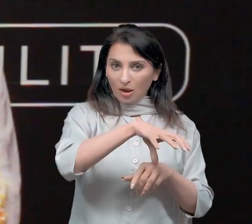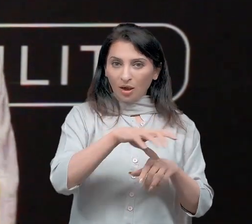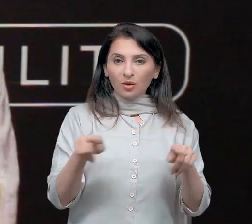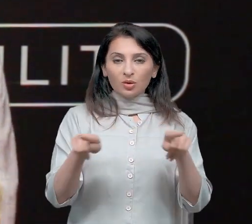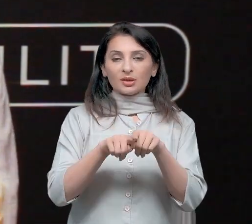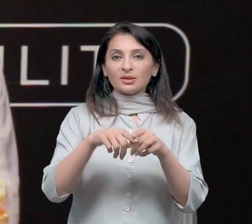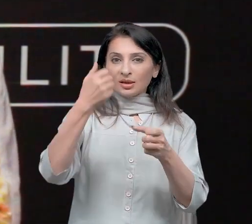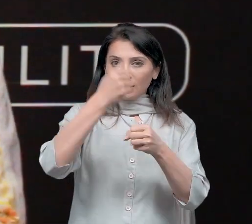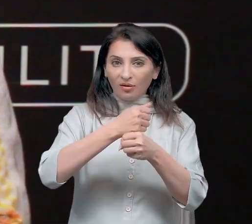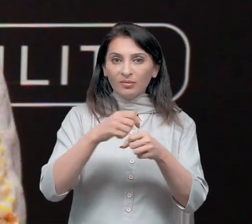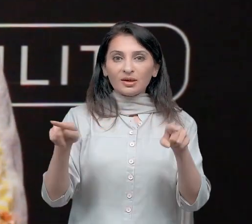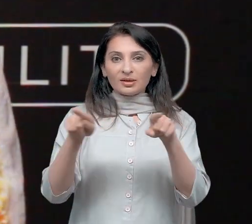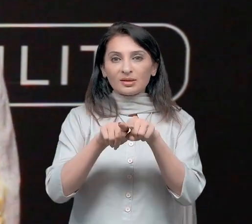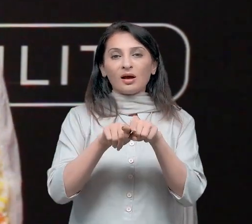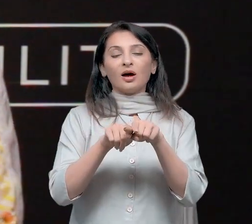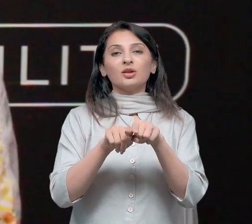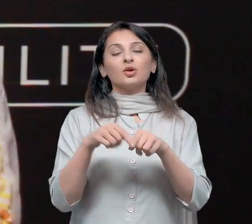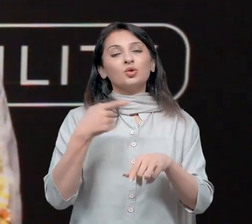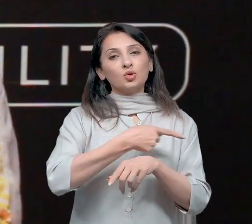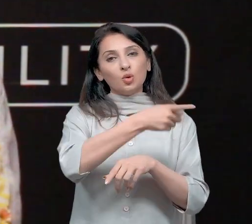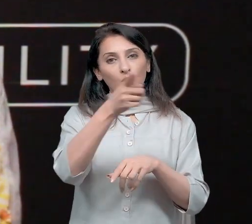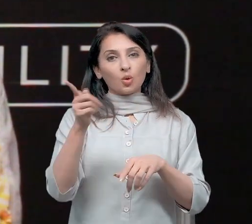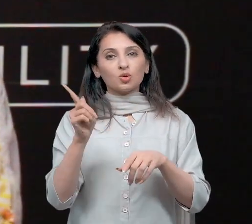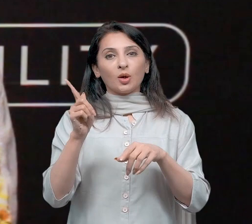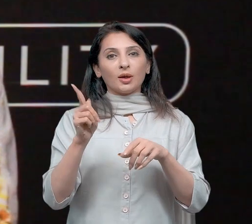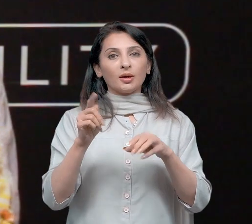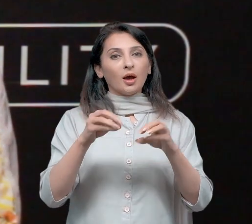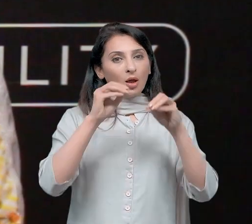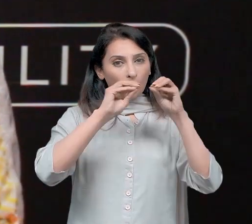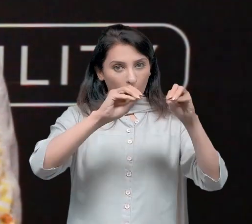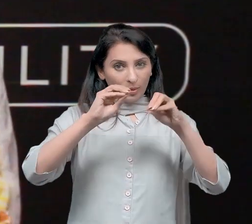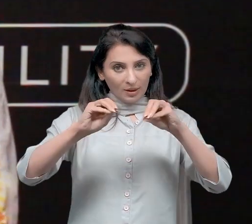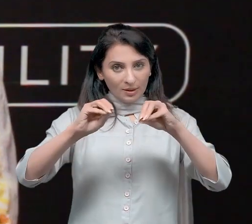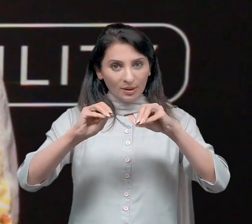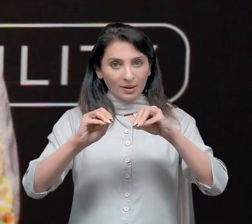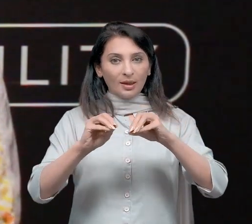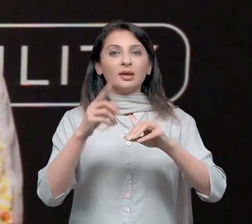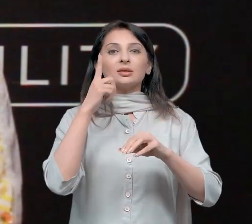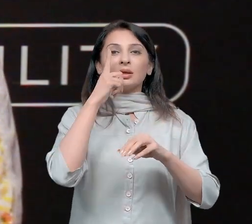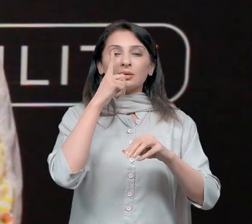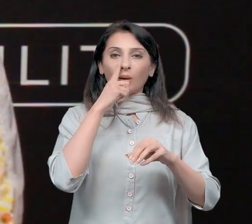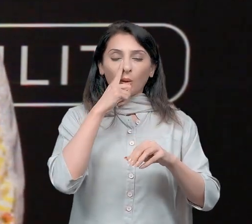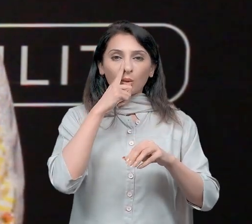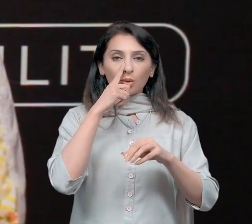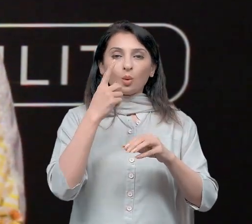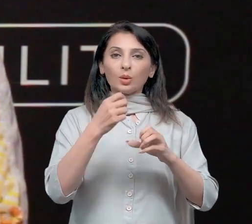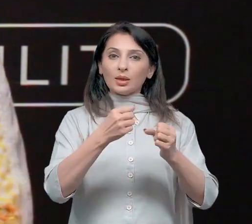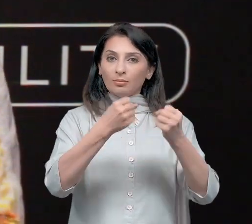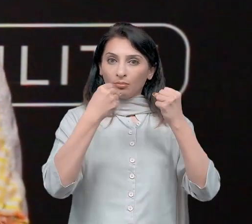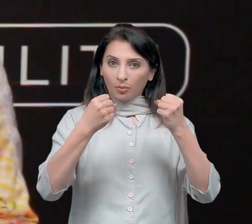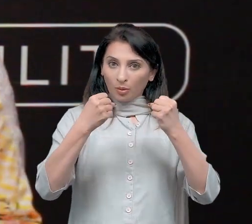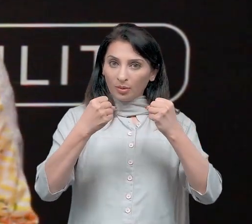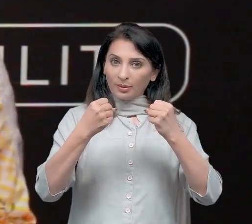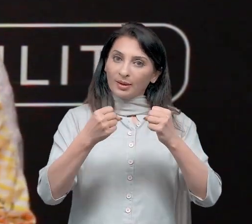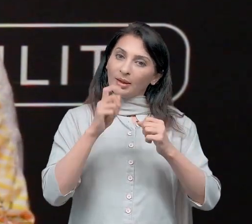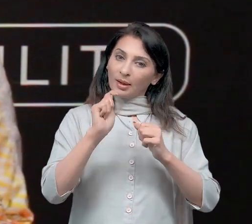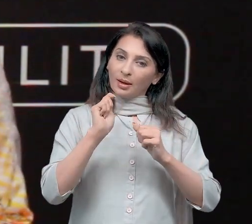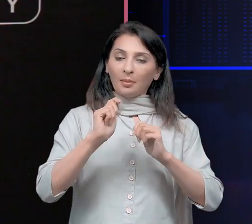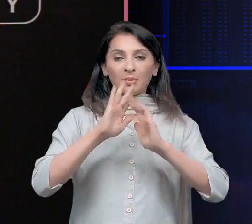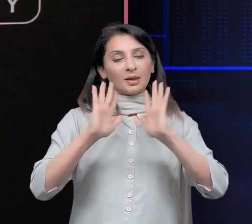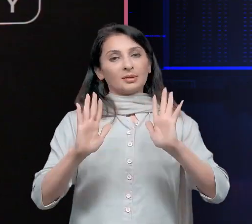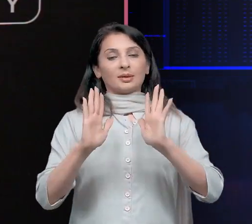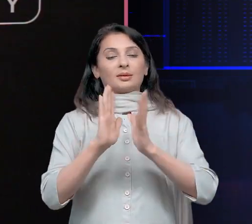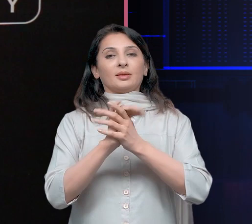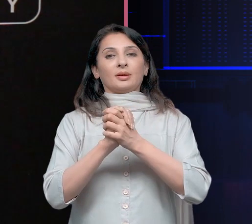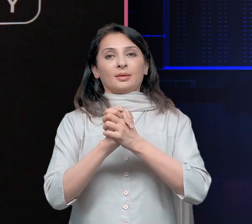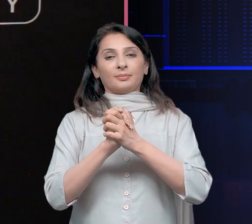using already established institutions to empower women and train them, because एक सेटअप हुआ है आपका,